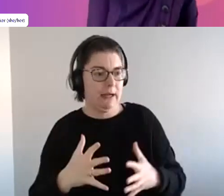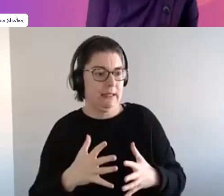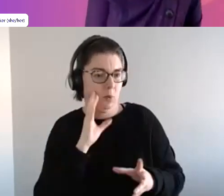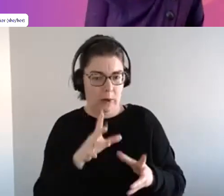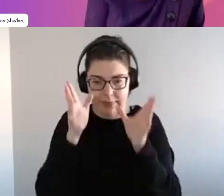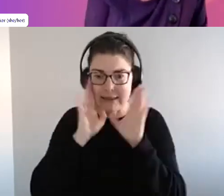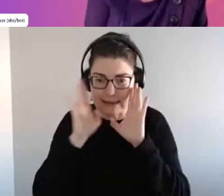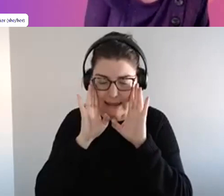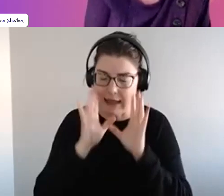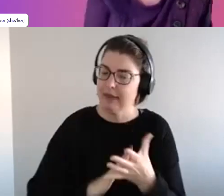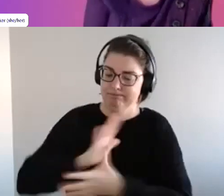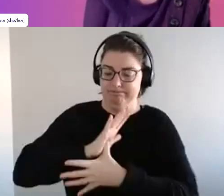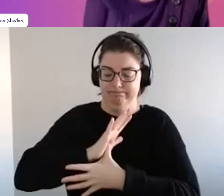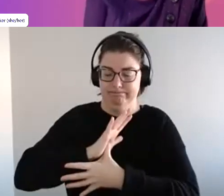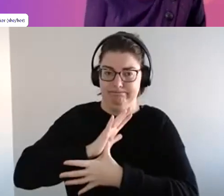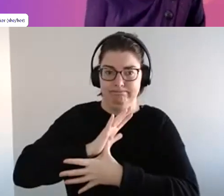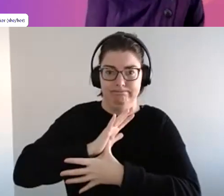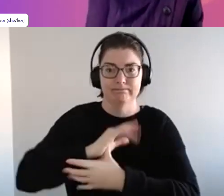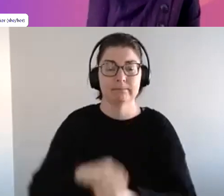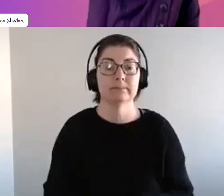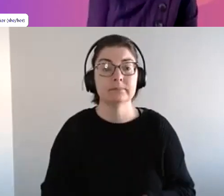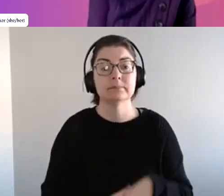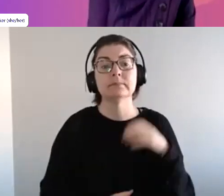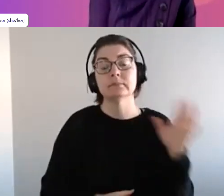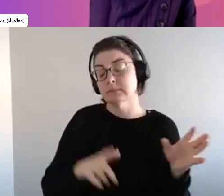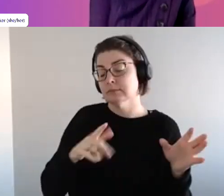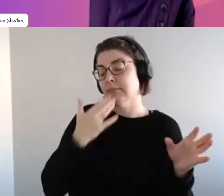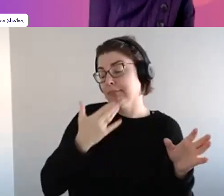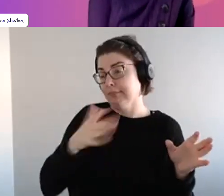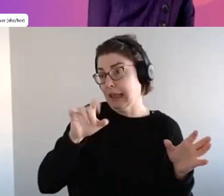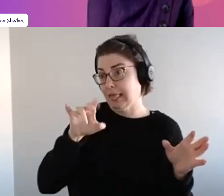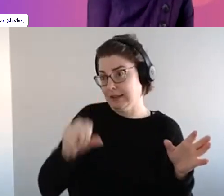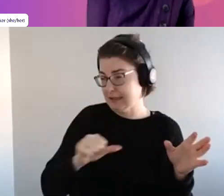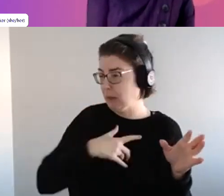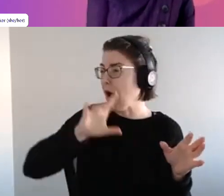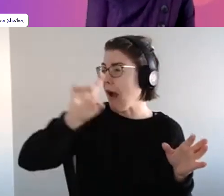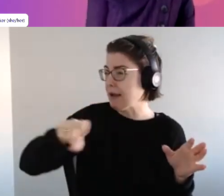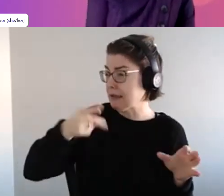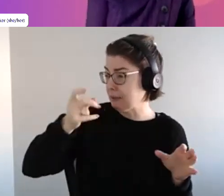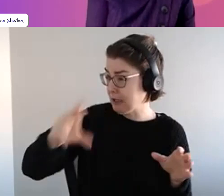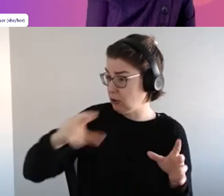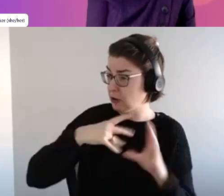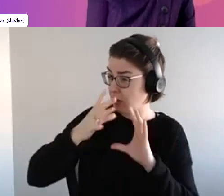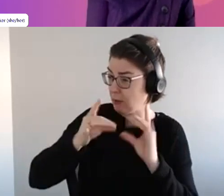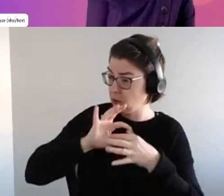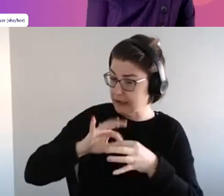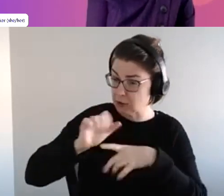sage il y a beaucoup de questions concernant la formation et ce qu'il faut faire